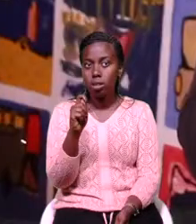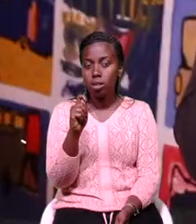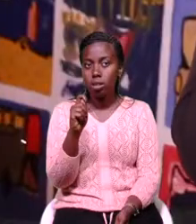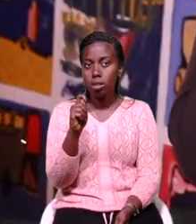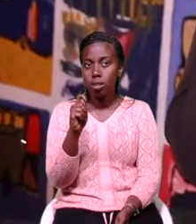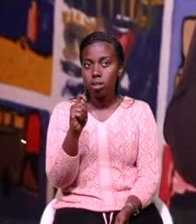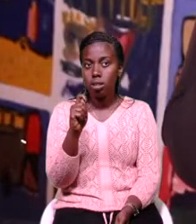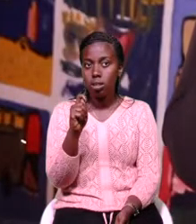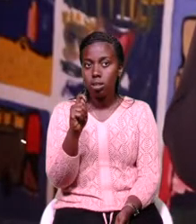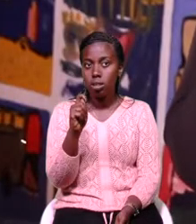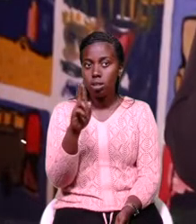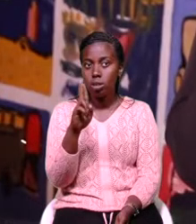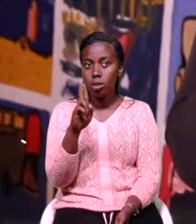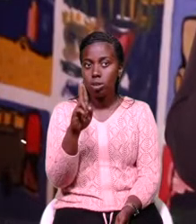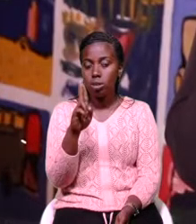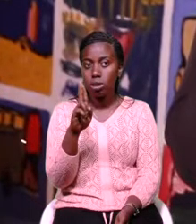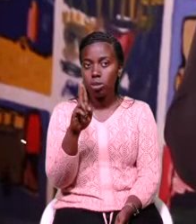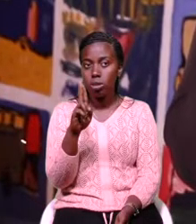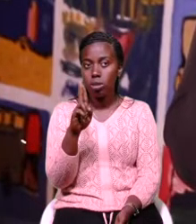U,